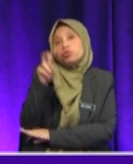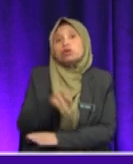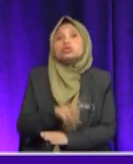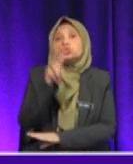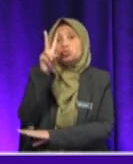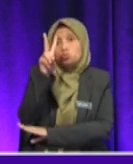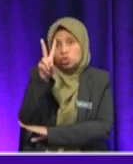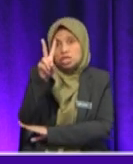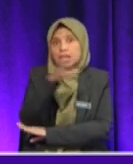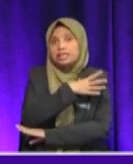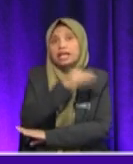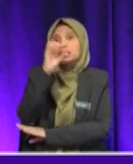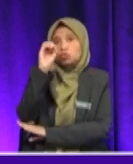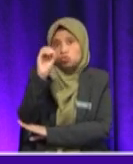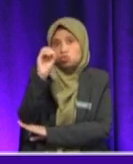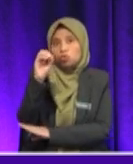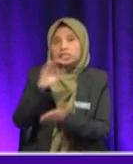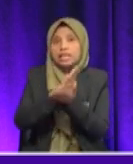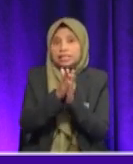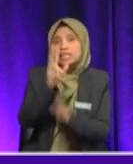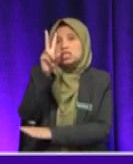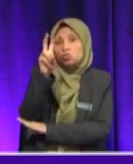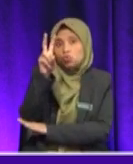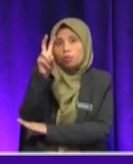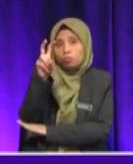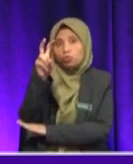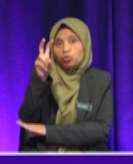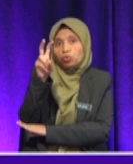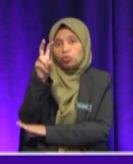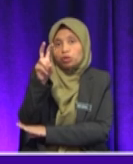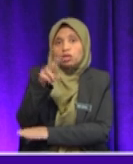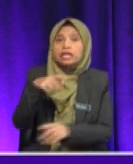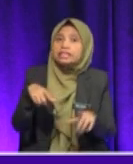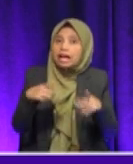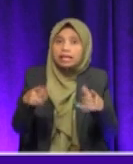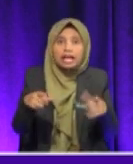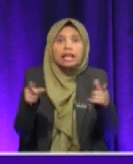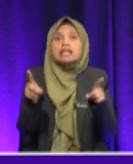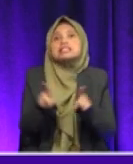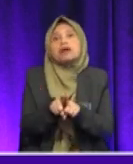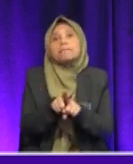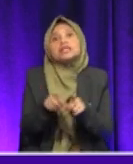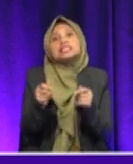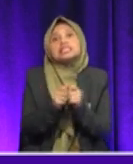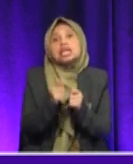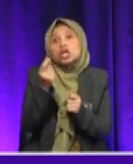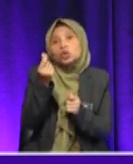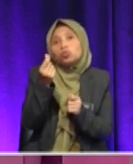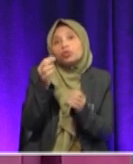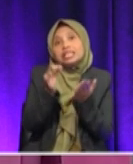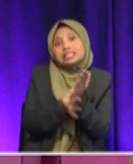Syifa Y yang lain sama burger aye faded tahun dikeluarkan dan siap keluarkan